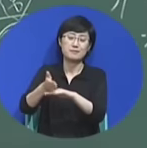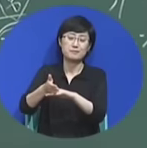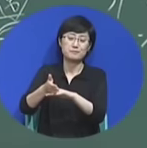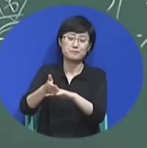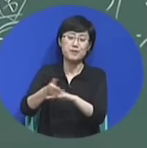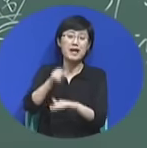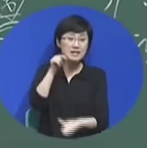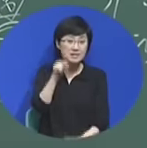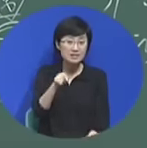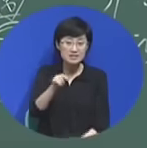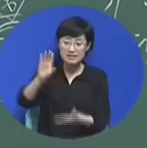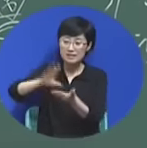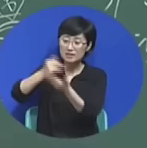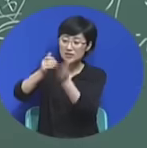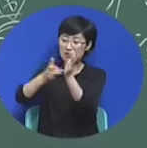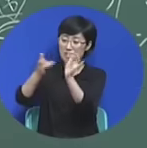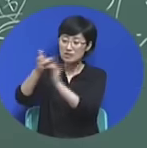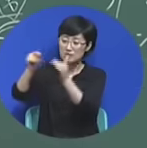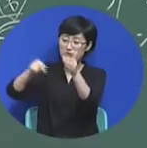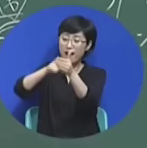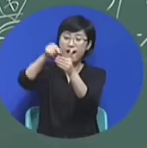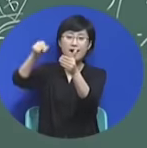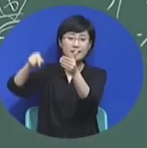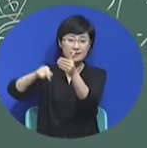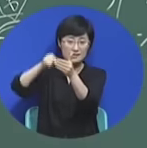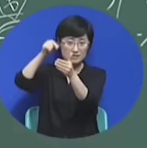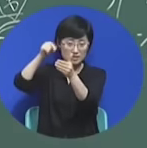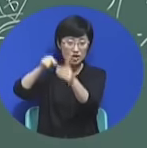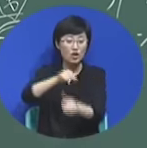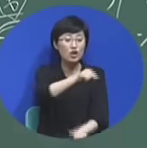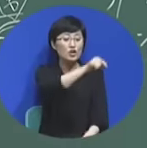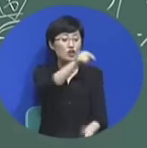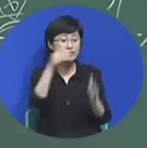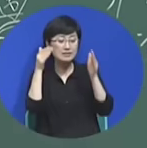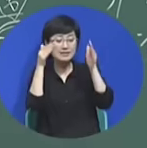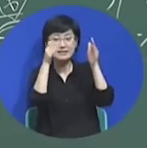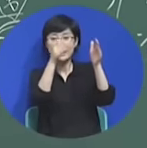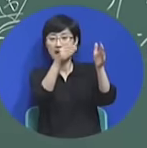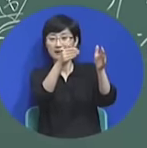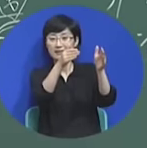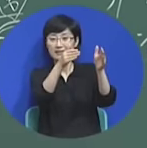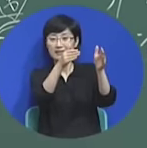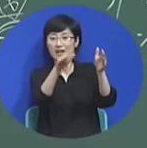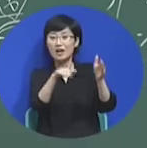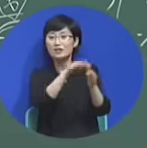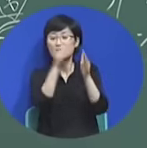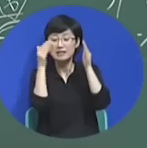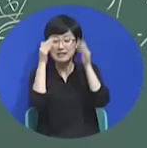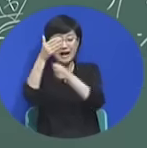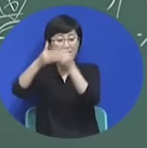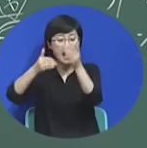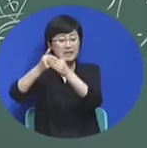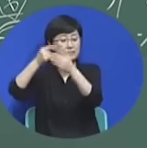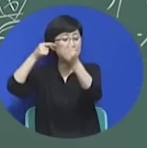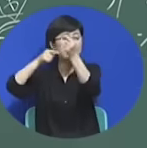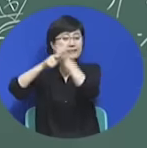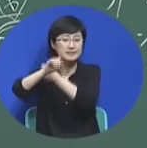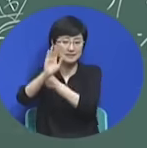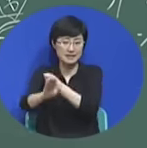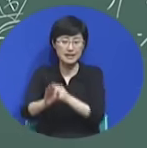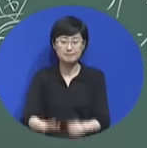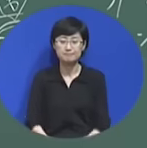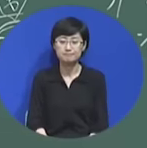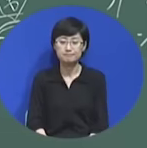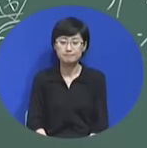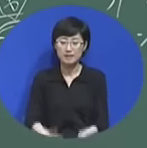要凡事谢恩. 이는 그리스도 예수 안에서 这是在基督耶稣里. 너희를 향하신 向着你们的 하나님의 뜻이니라.